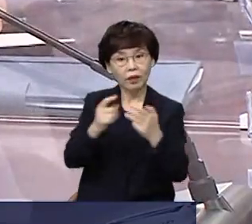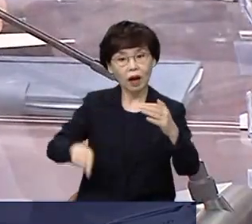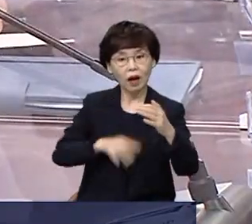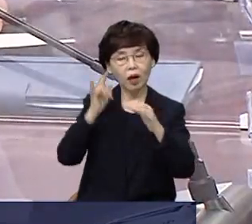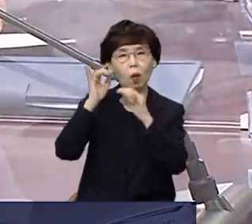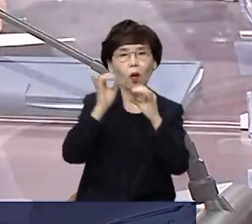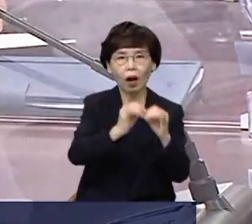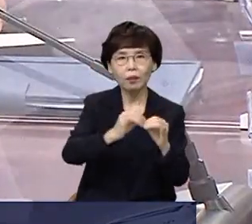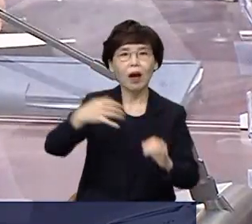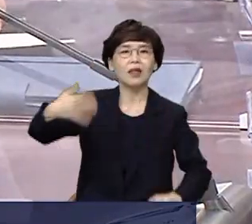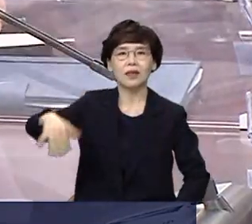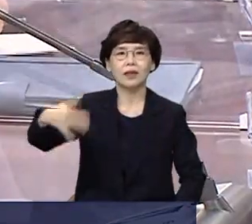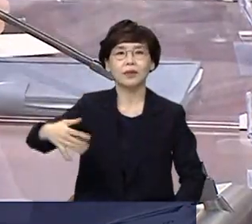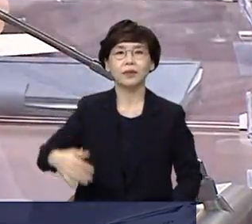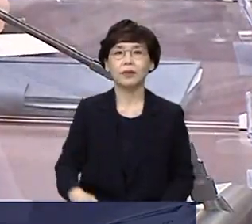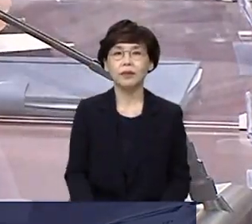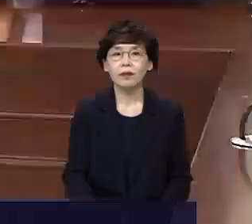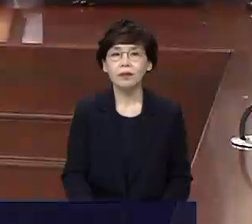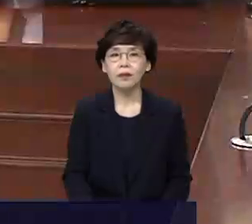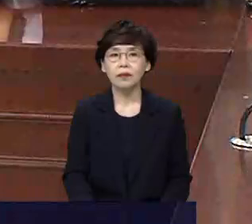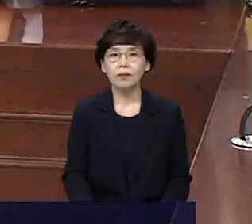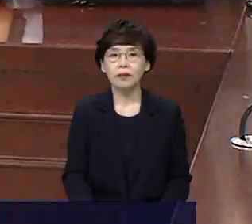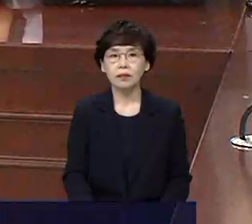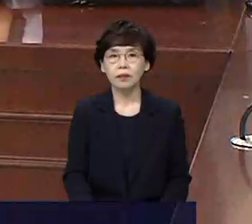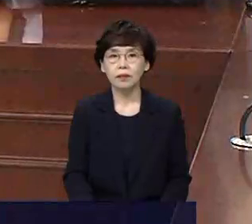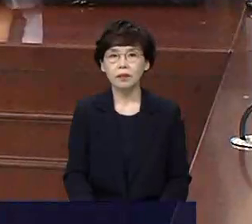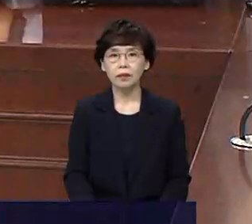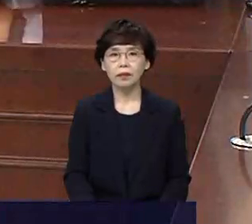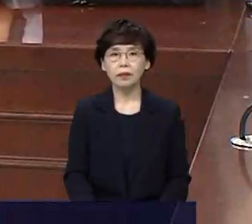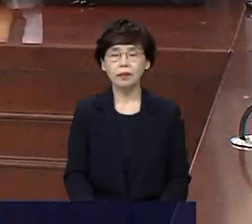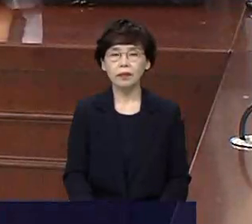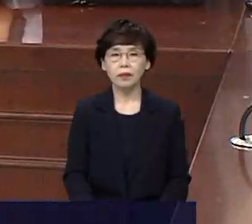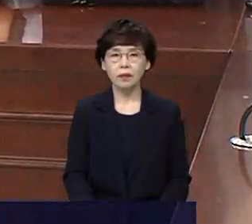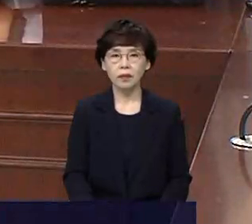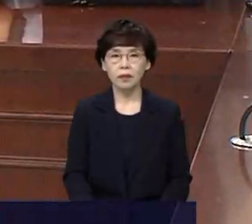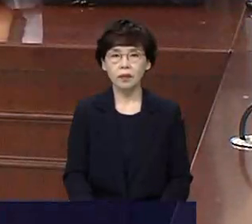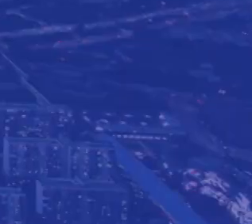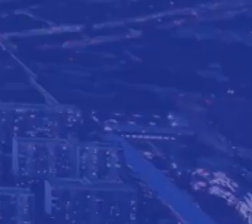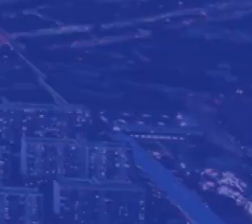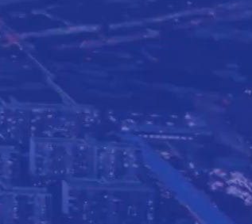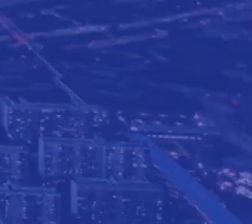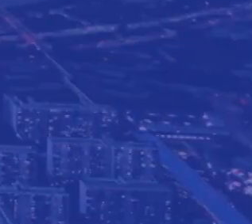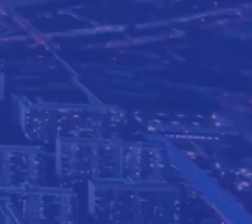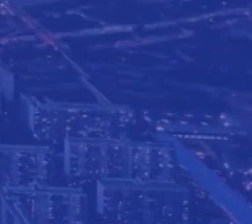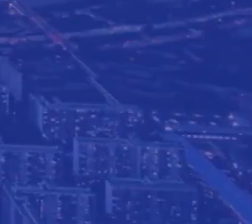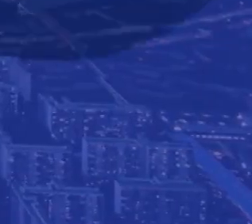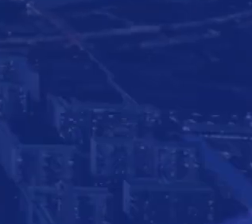공감대가 부족한 것으로 전해졌습니다. SBS 강청환입니다.